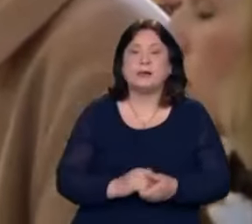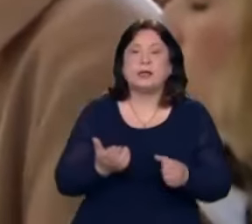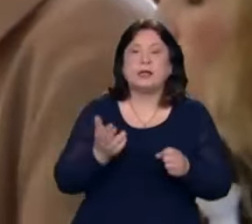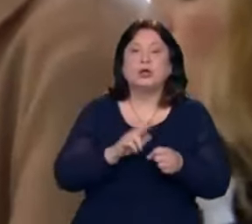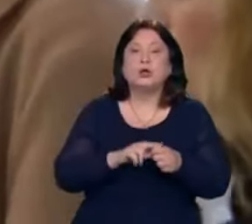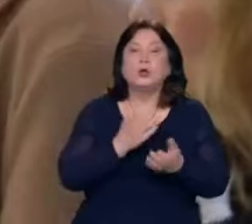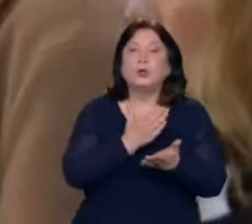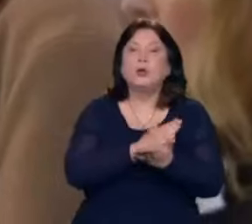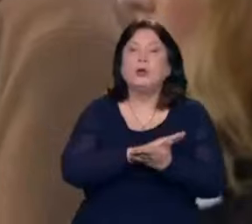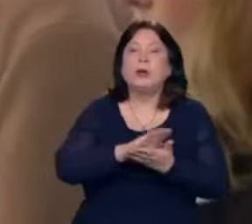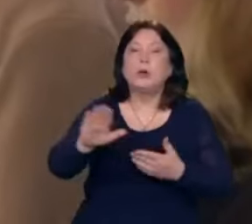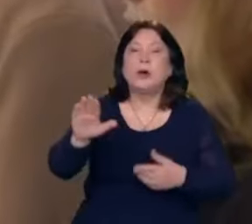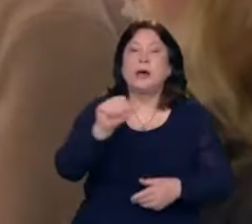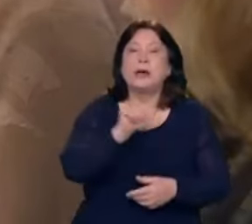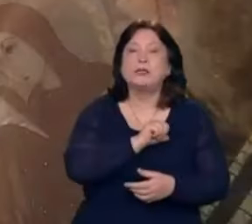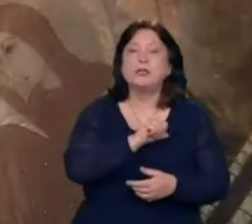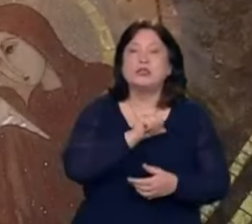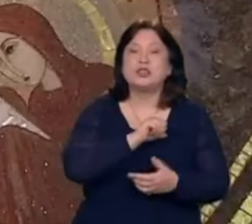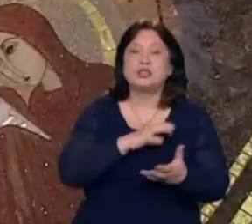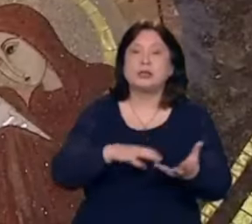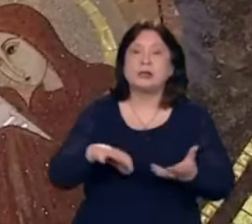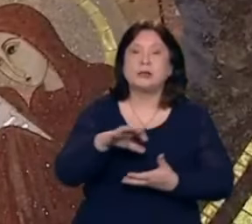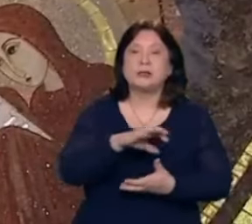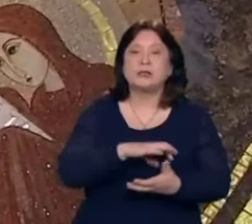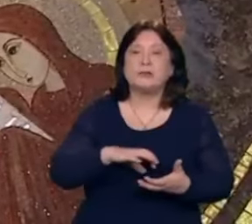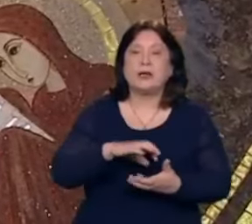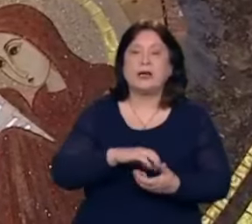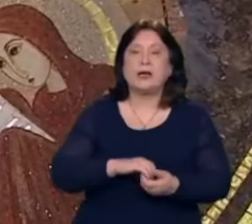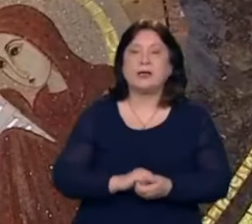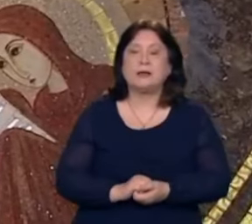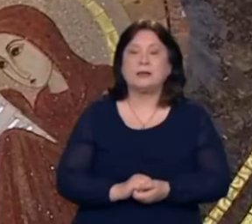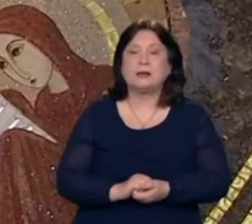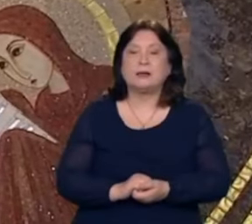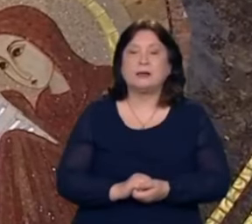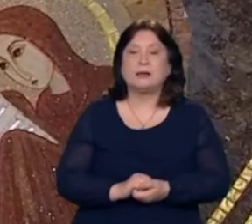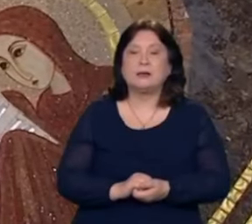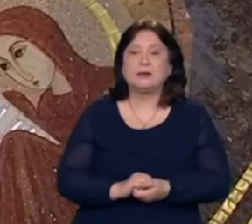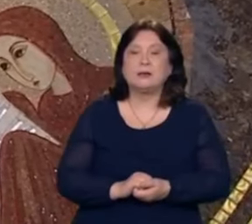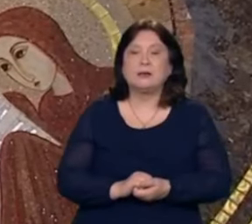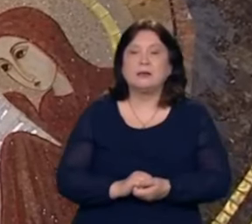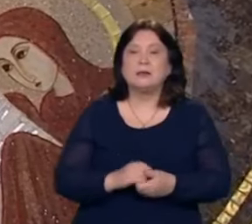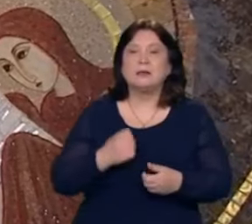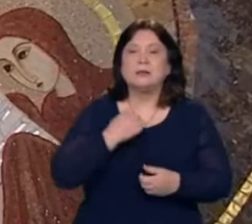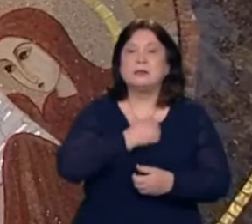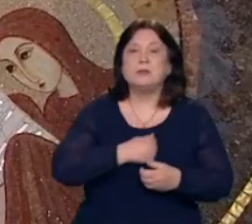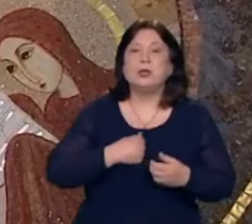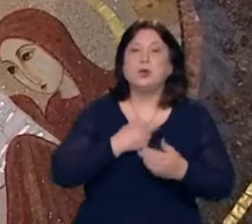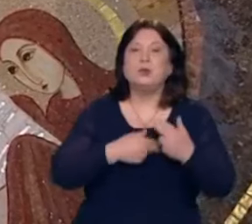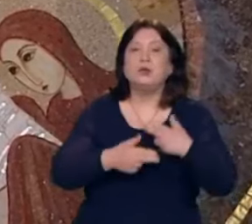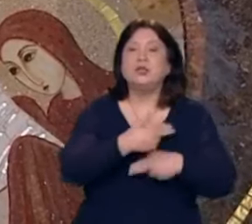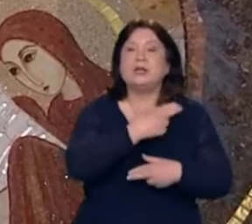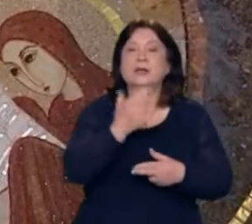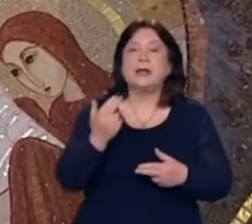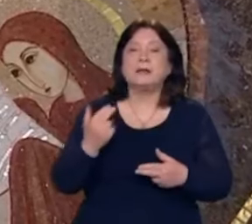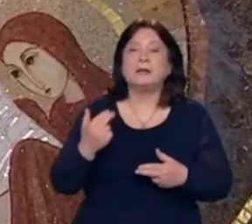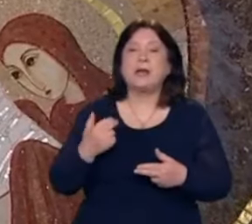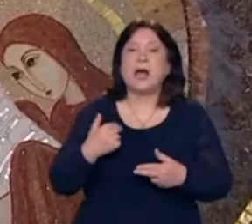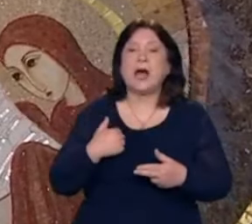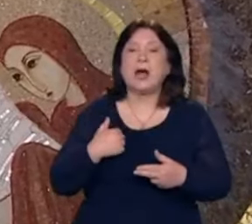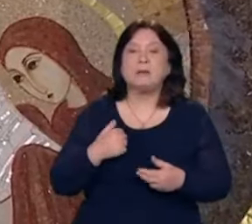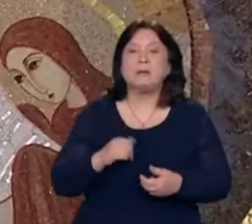ojca który gładzisz grzechy świata zmiłuj się